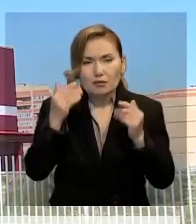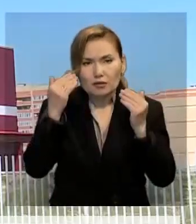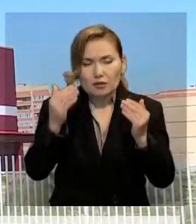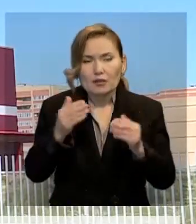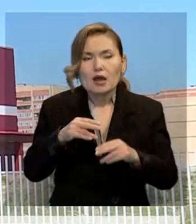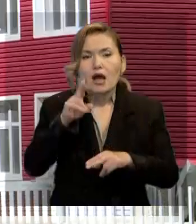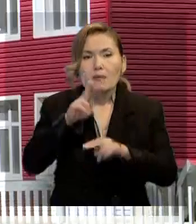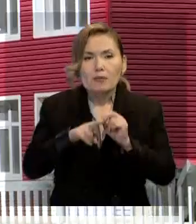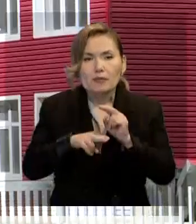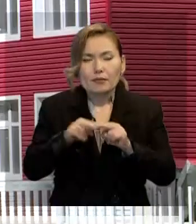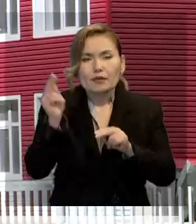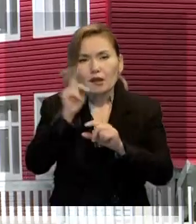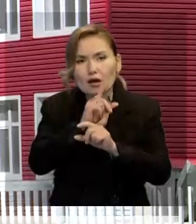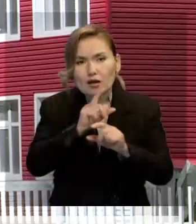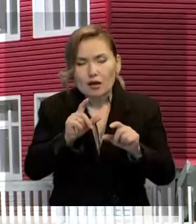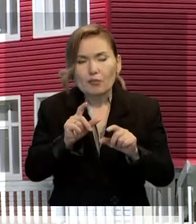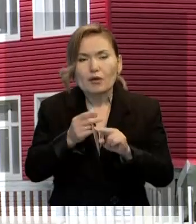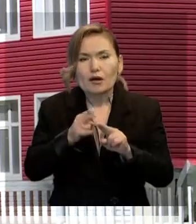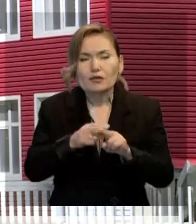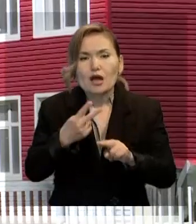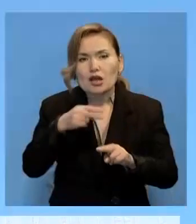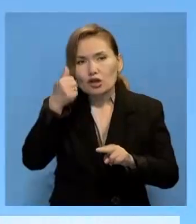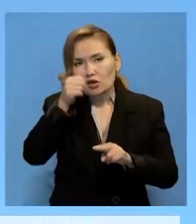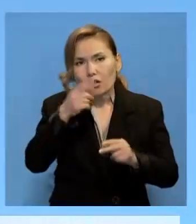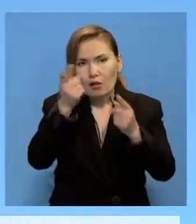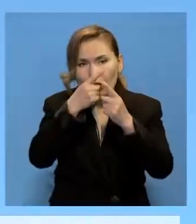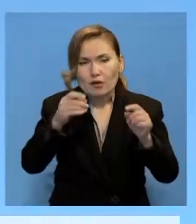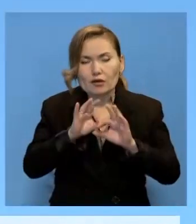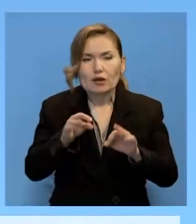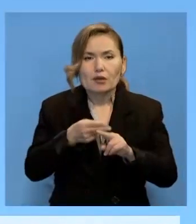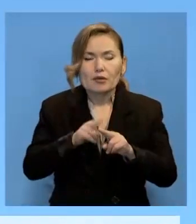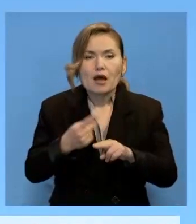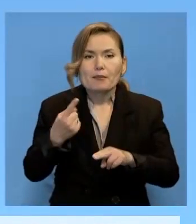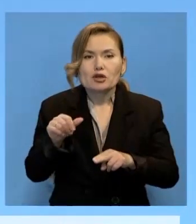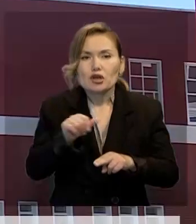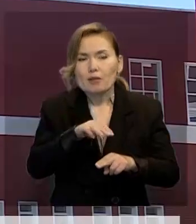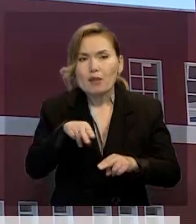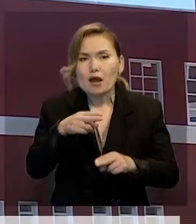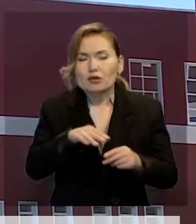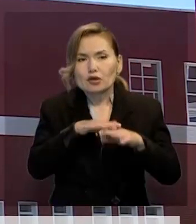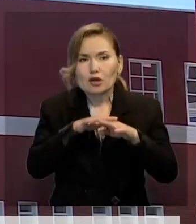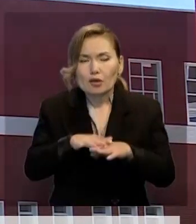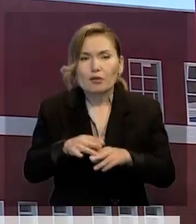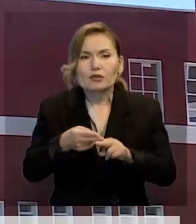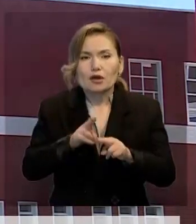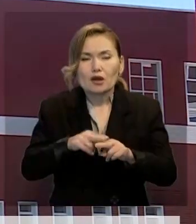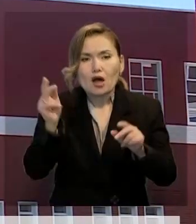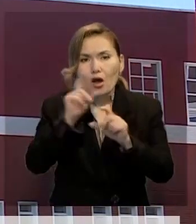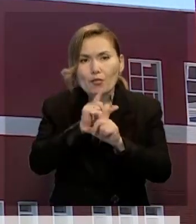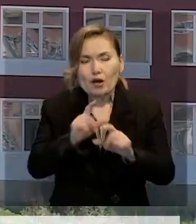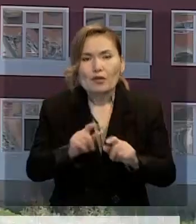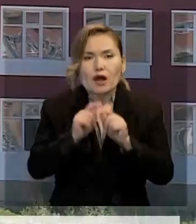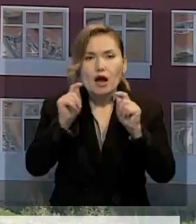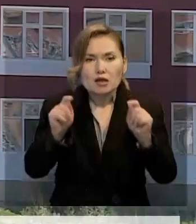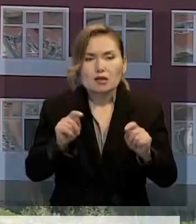құрылысы туралы осыдан 2 жыл бұрын облыс басшысы жариялаған болатын. Құны шамамен 1,5 миллиард теңге. Үйдің іргесінен білім ордасы ашылады